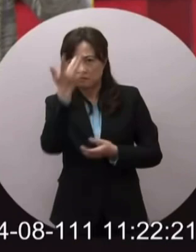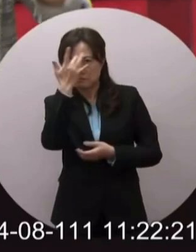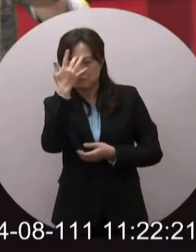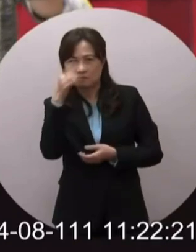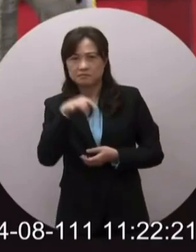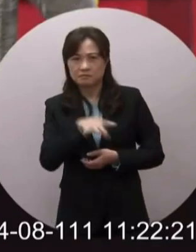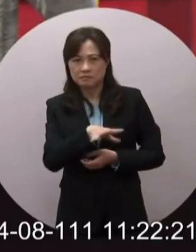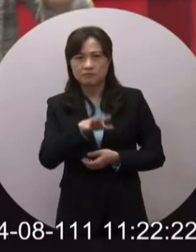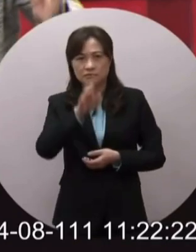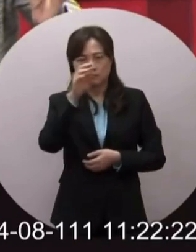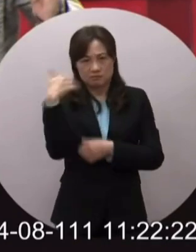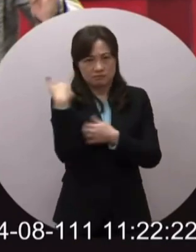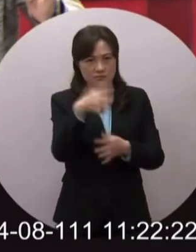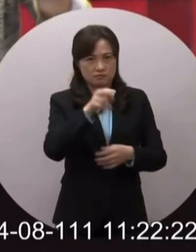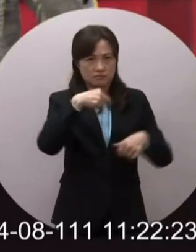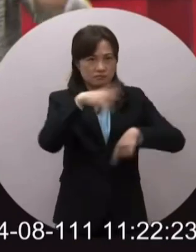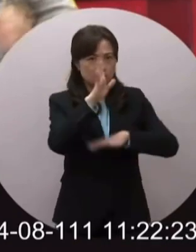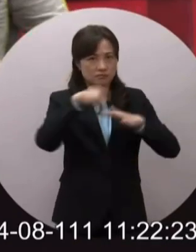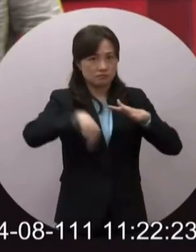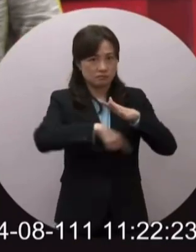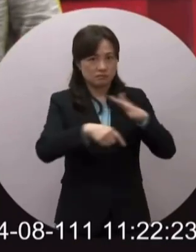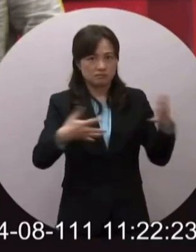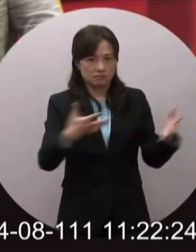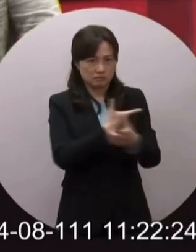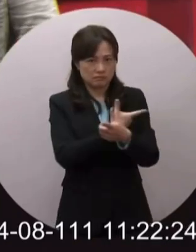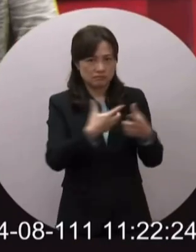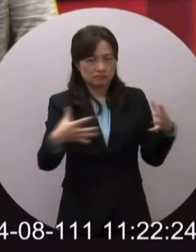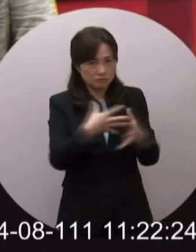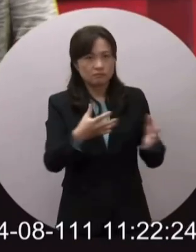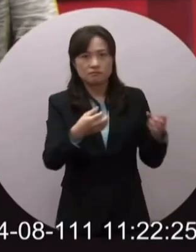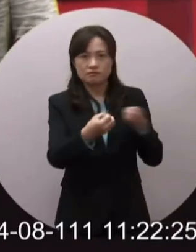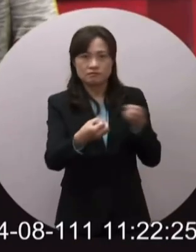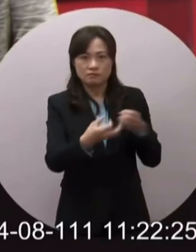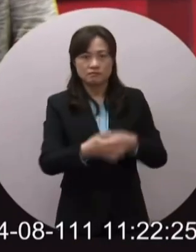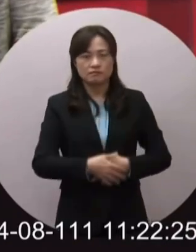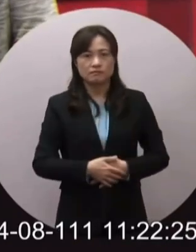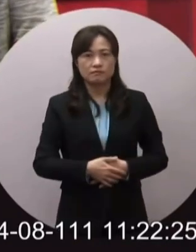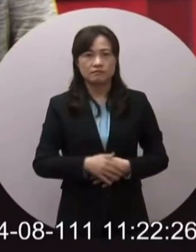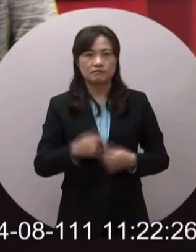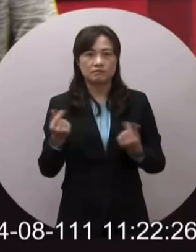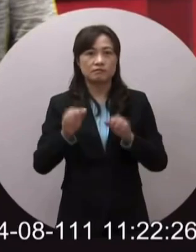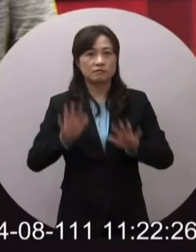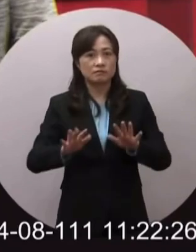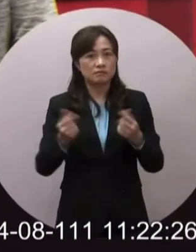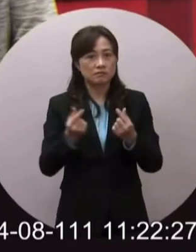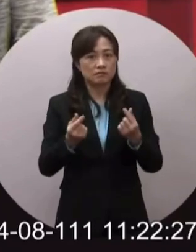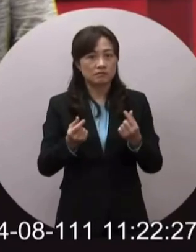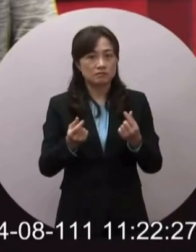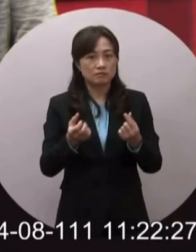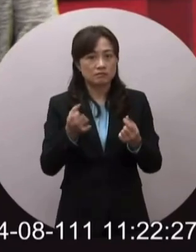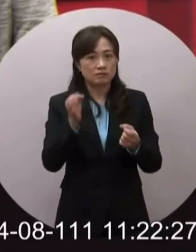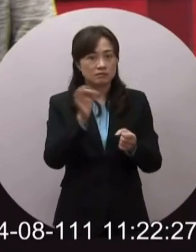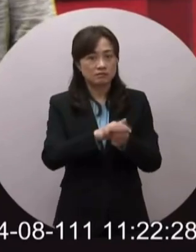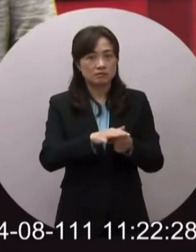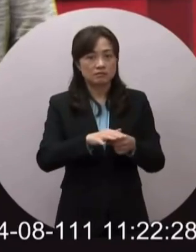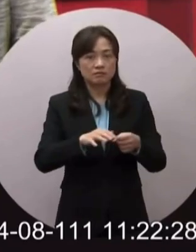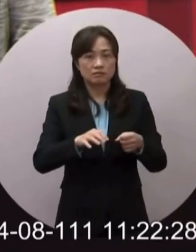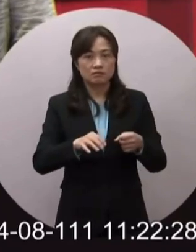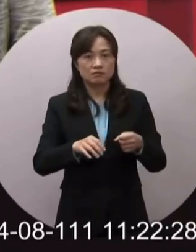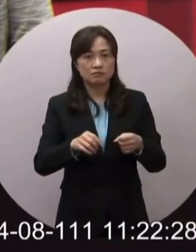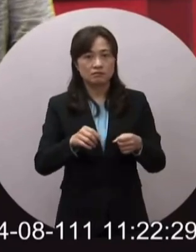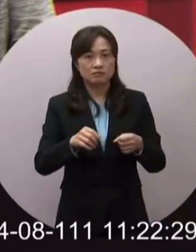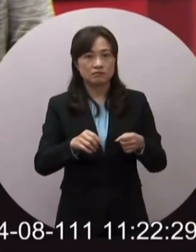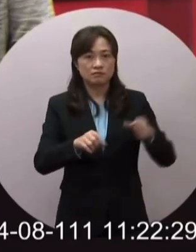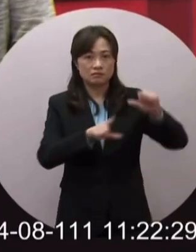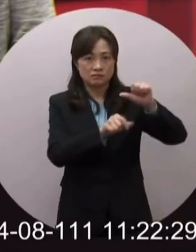边再来统一做一些讨论。包括呢，现在有关于我们只给四个月嘛，五六九十，您